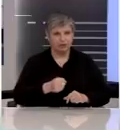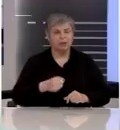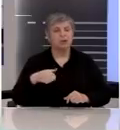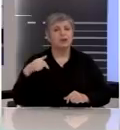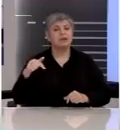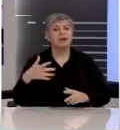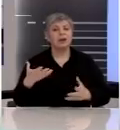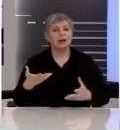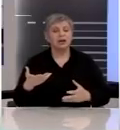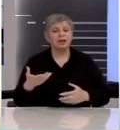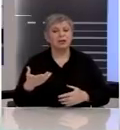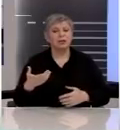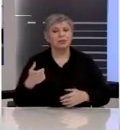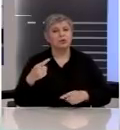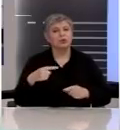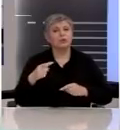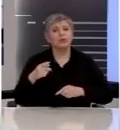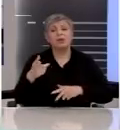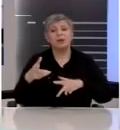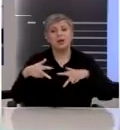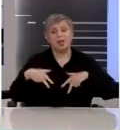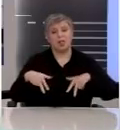του Σαουδάραβα Υπουργού,